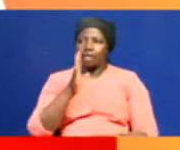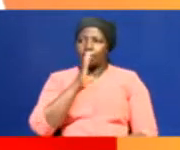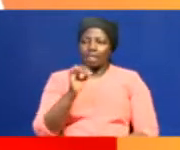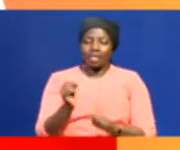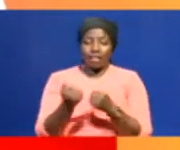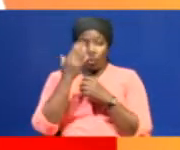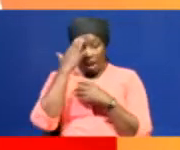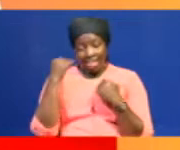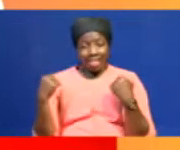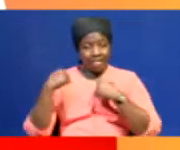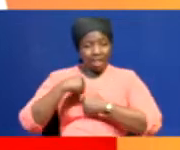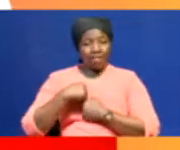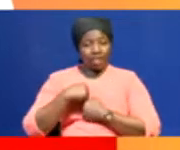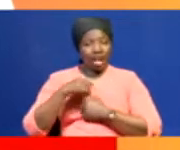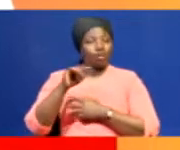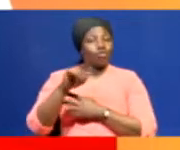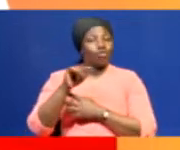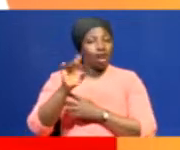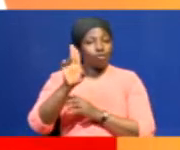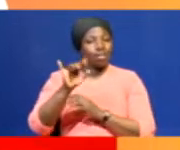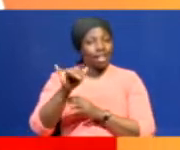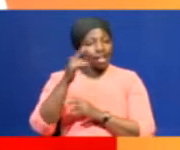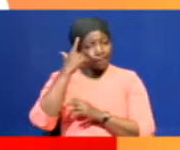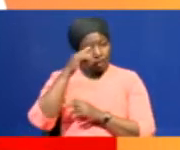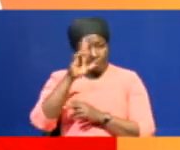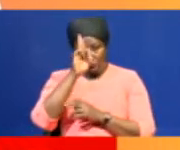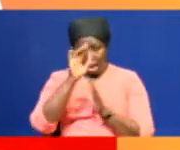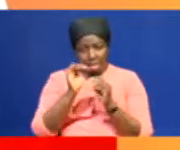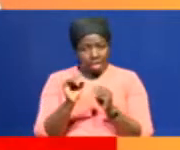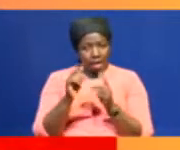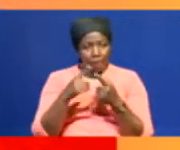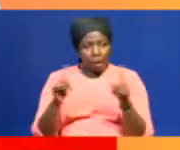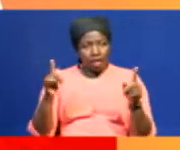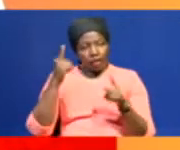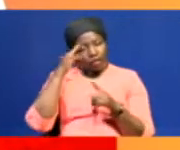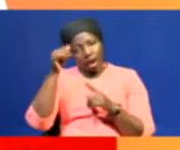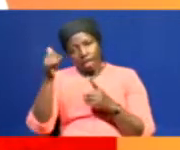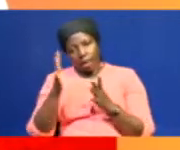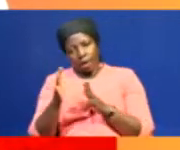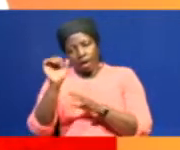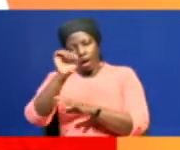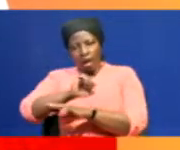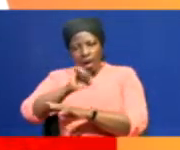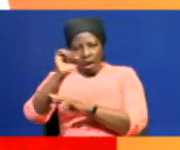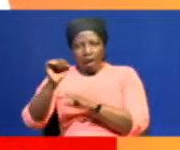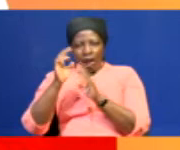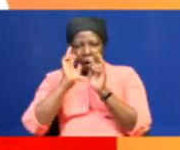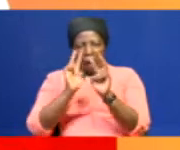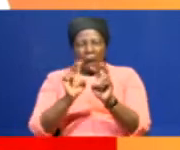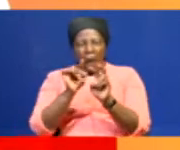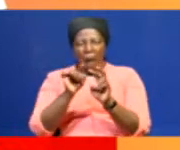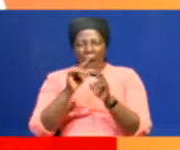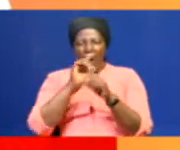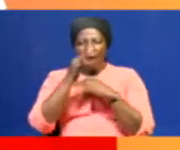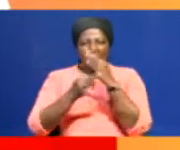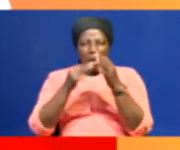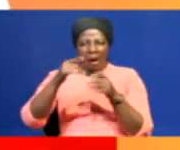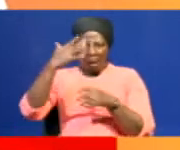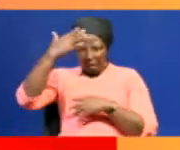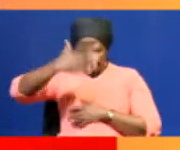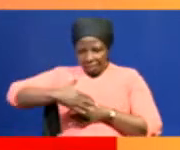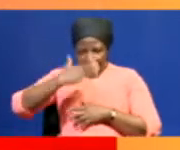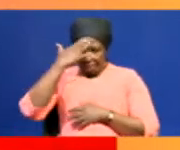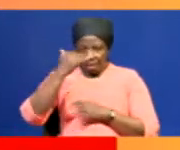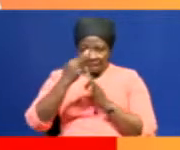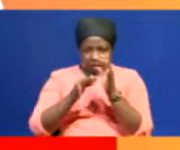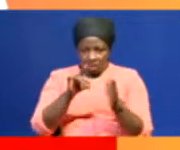polisi, wewe kama mwendeshaji unavaa ndio ule mtu ambaye anaendesha gari aweze kukuona mbele ya, kama uko mbele yake. Kwa sababu kama una reflector